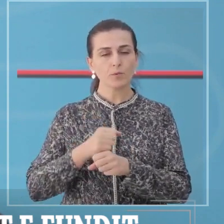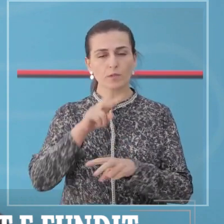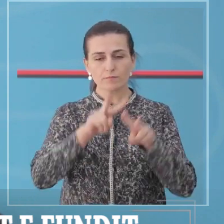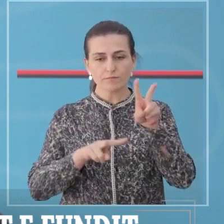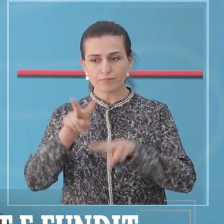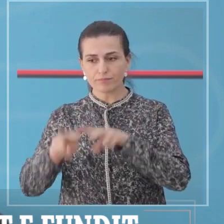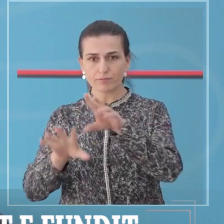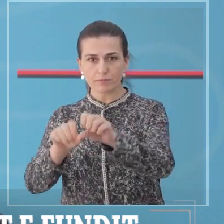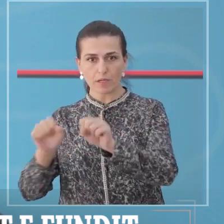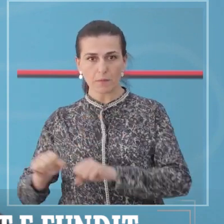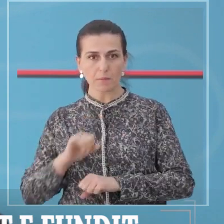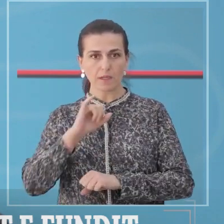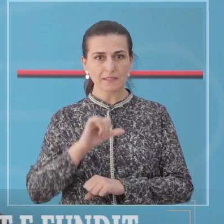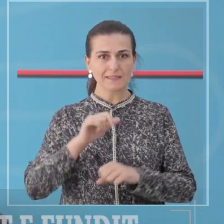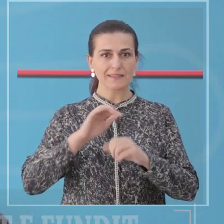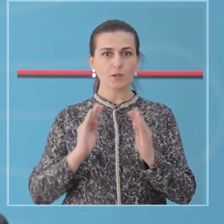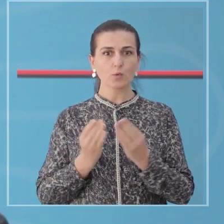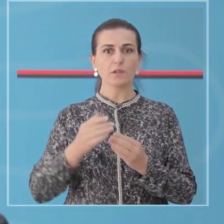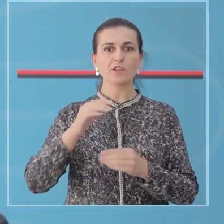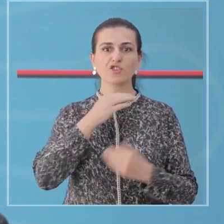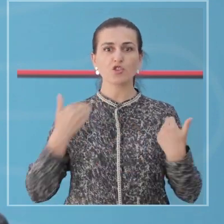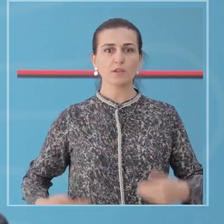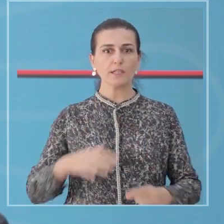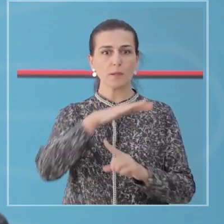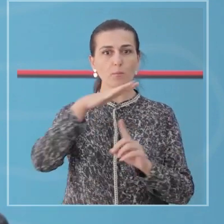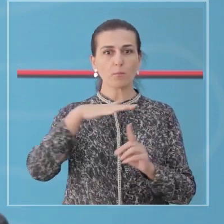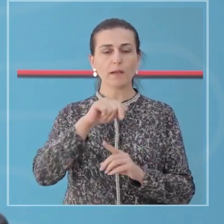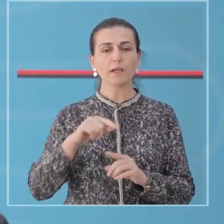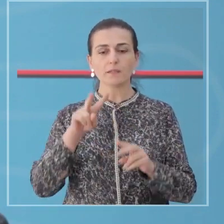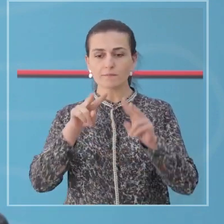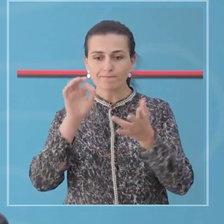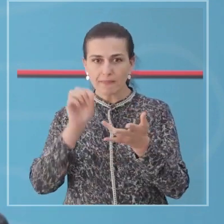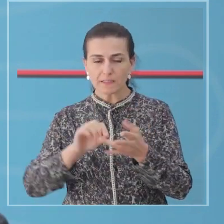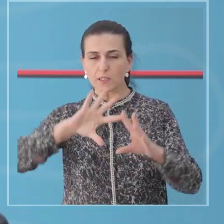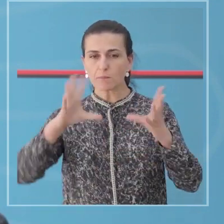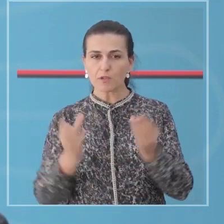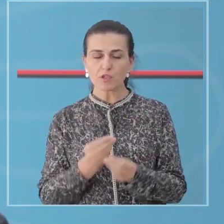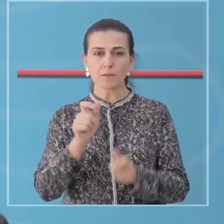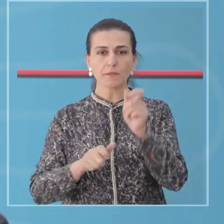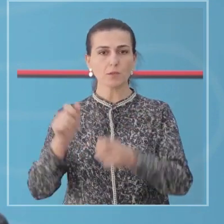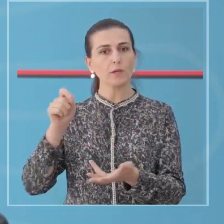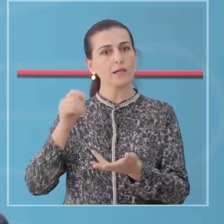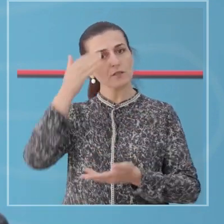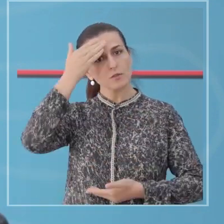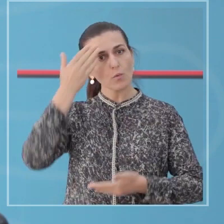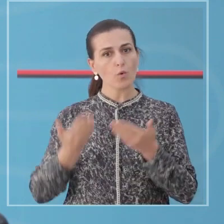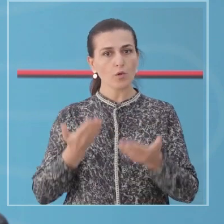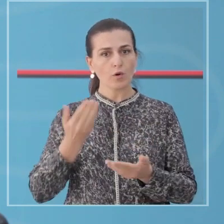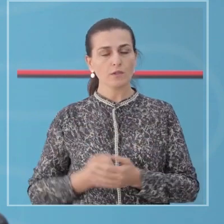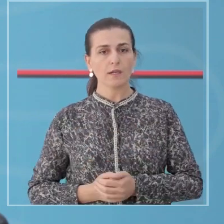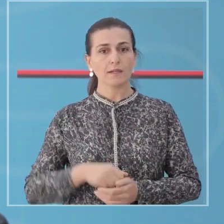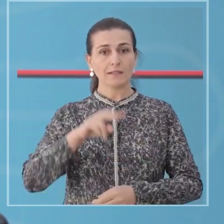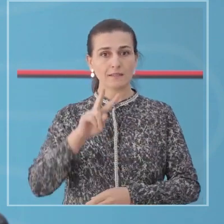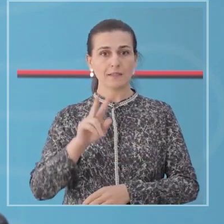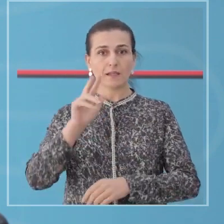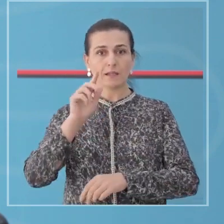në Institutin e Shëndetit Publik dhe në Laboratorin e Virologjisë për të kryer testimet e të gjithë personave të dyshuar për COVID-19. Gjatë